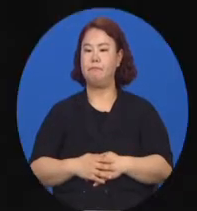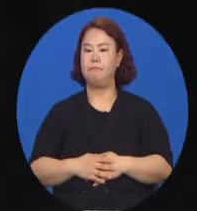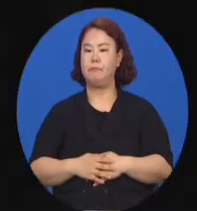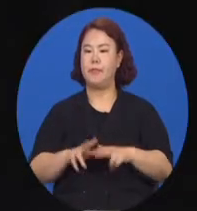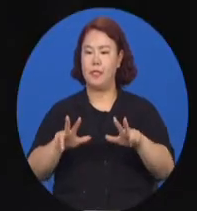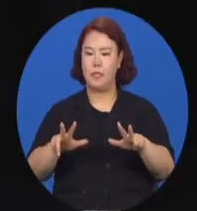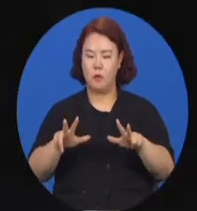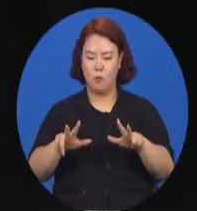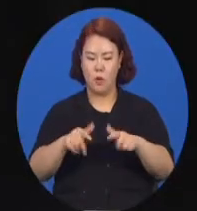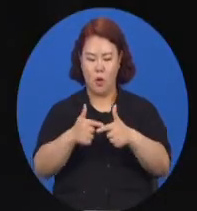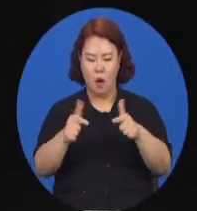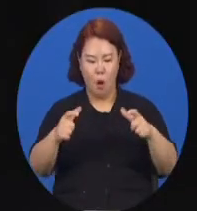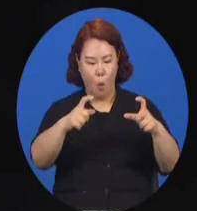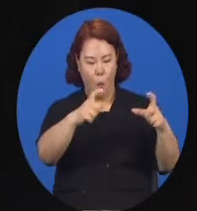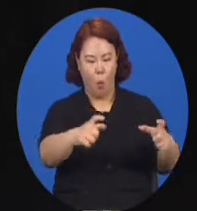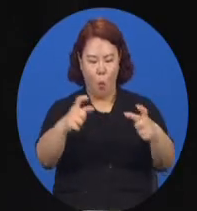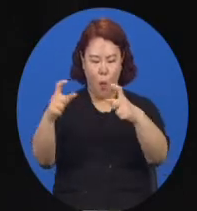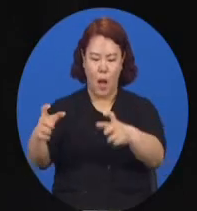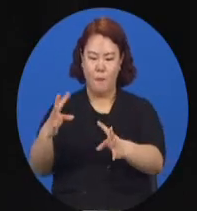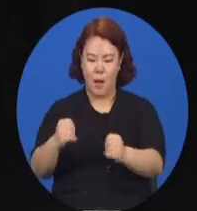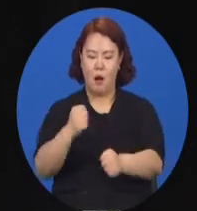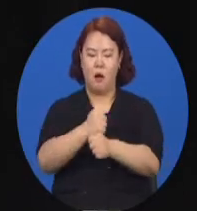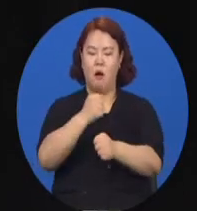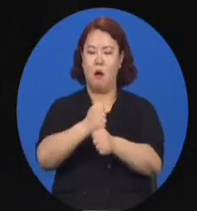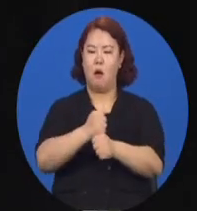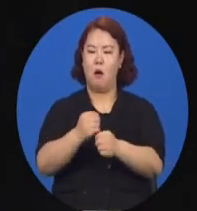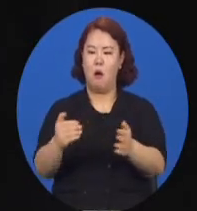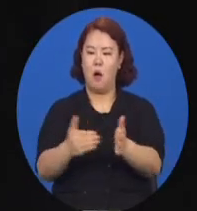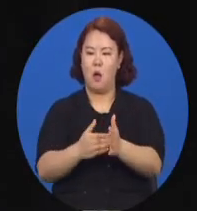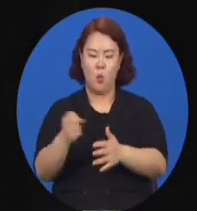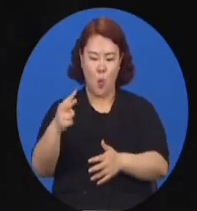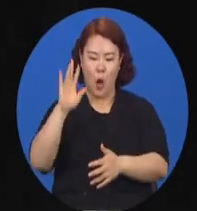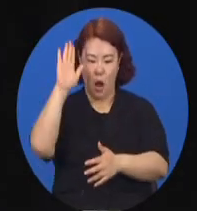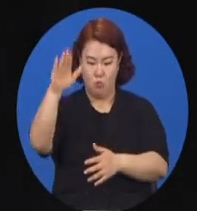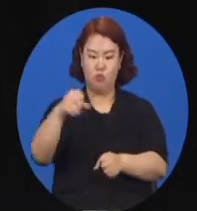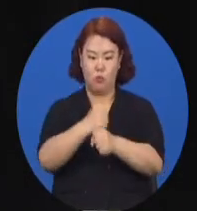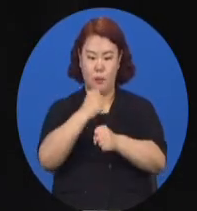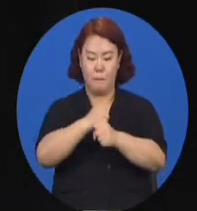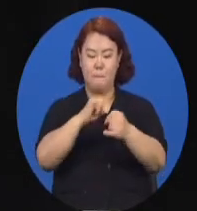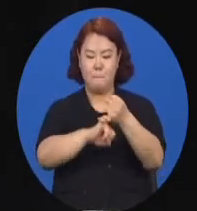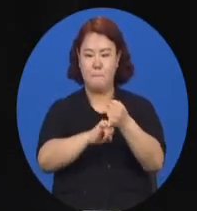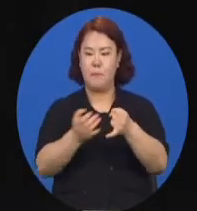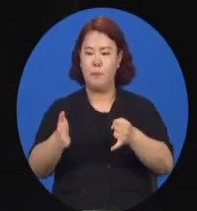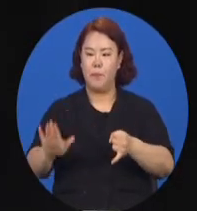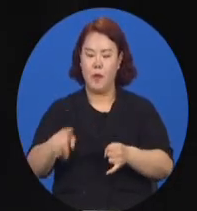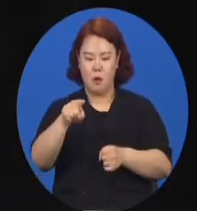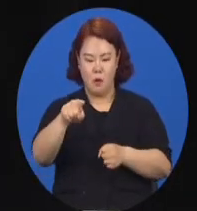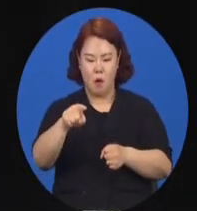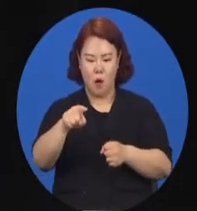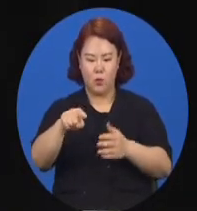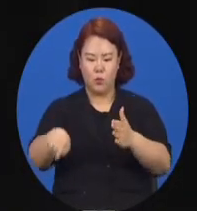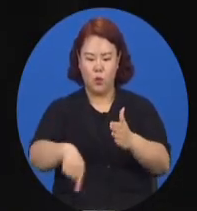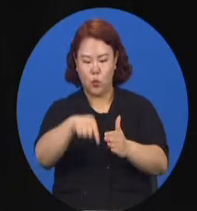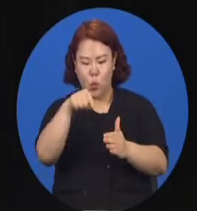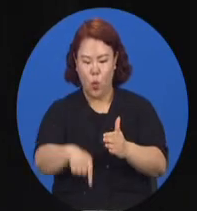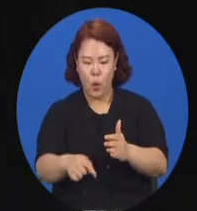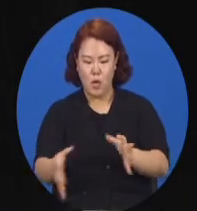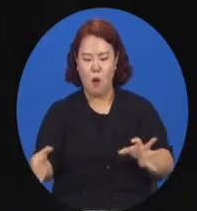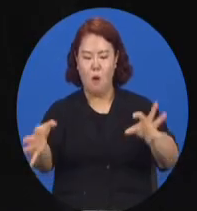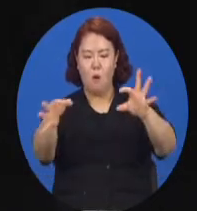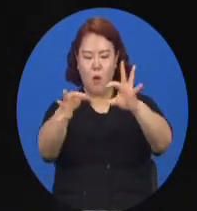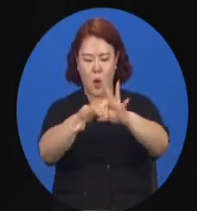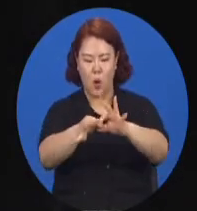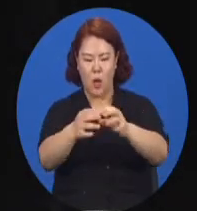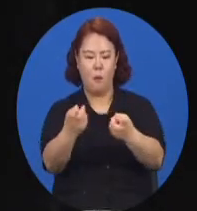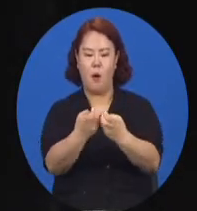물리적인 공간들을 많이 만들어 놓긴 했는데 또 앞으로 할 것인데 그거를 소프트웨어적으로 유기적으로 연결할 방안은